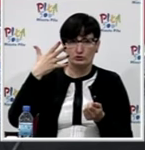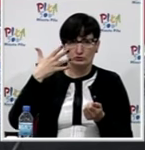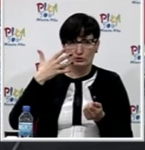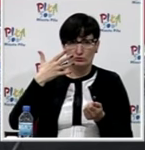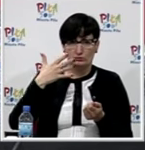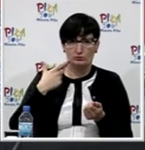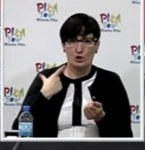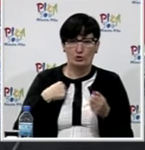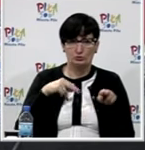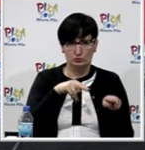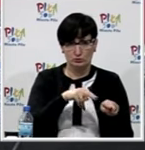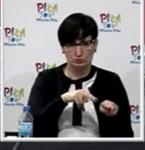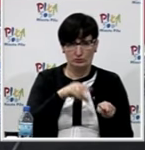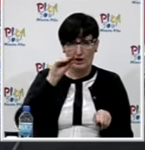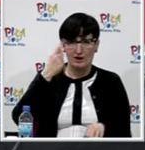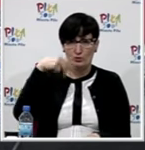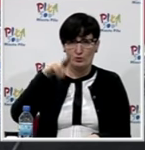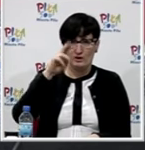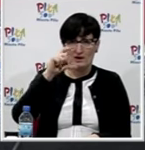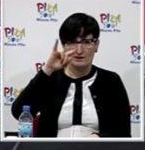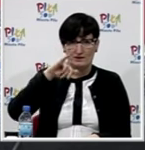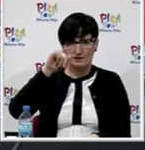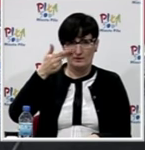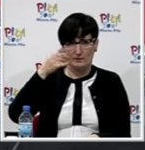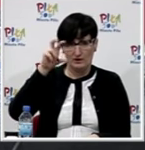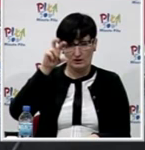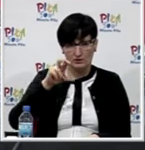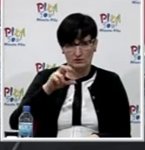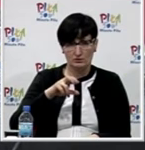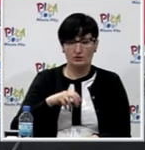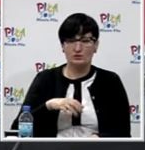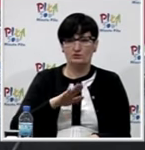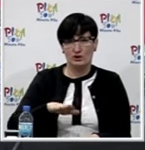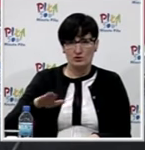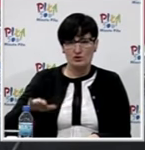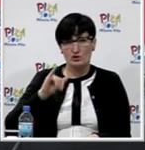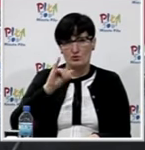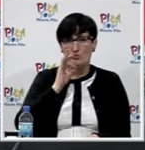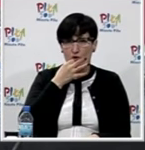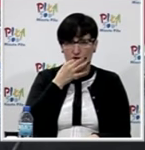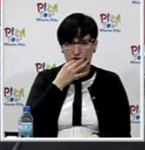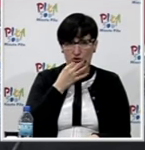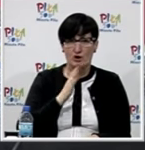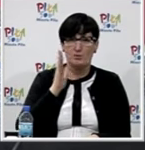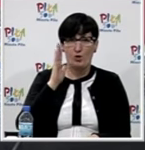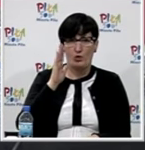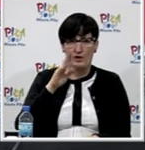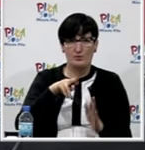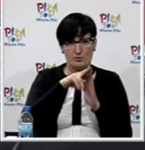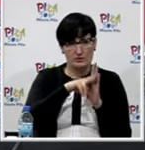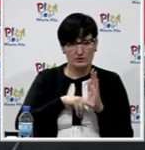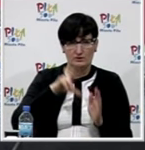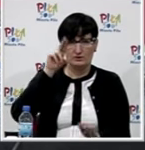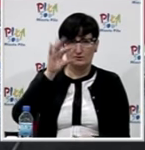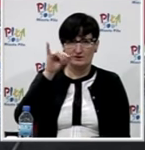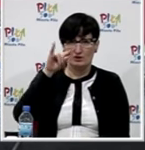działań profilaktyczno-edukacyjnych i socjoterapeutycznych wśród dzieci i młodzieży. Potem programy